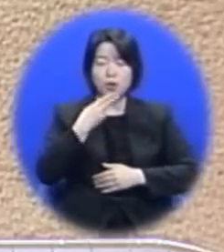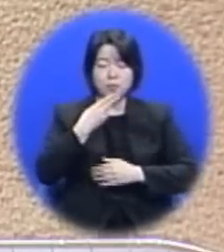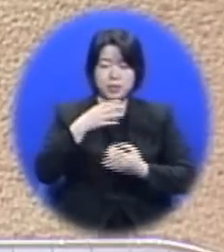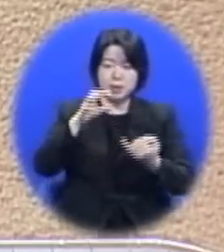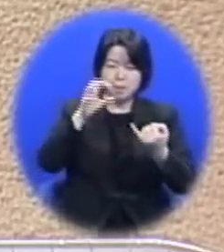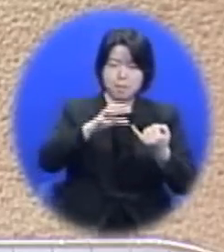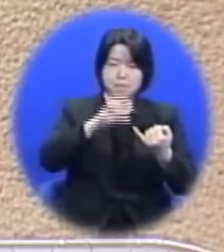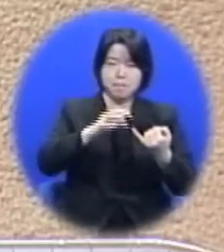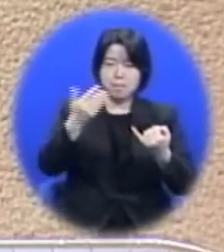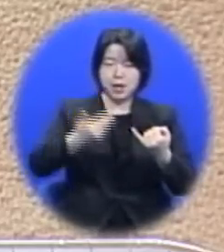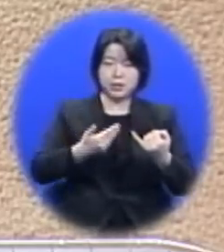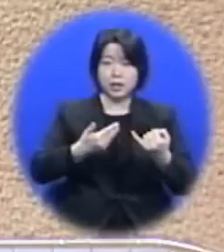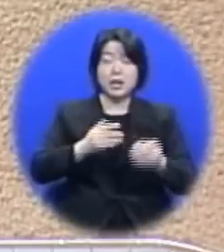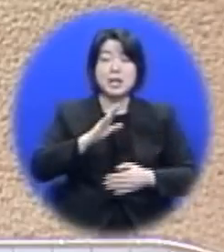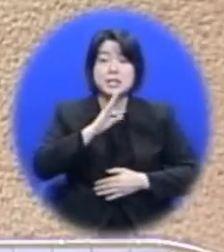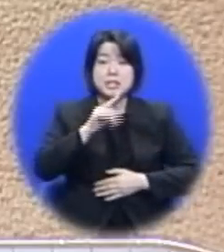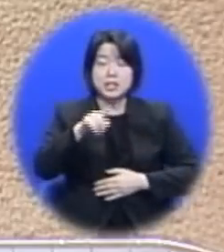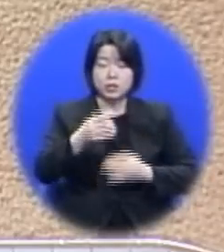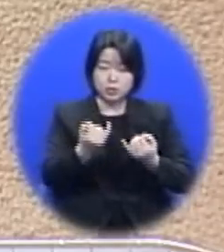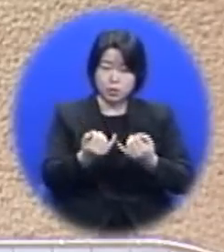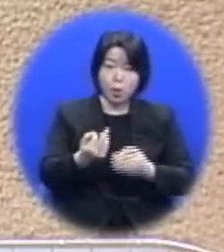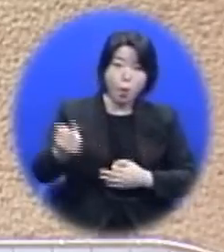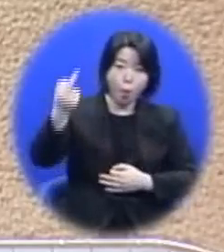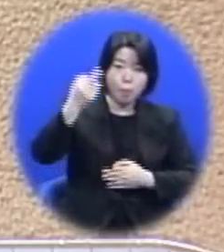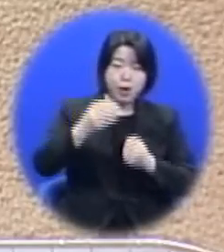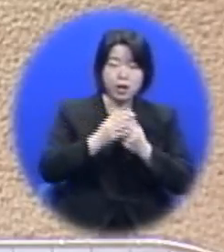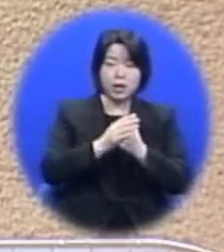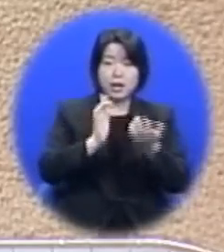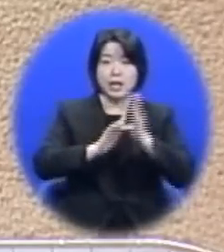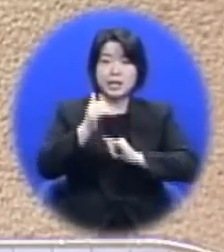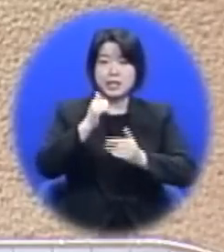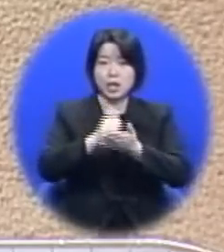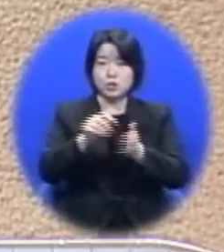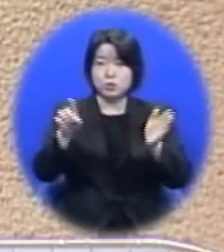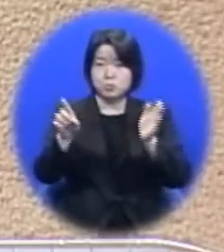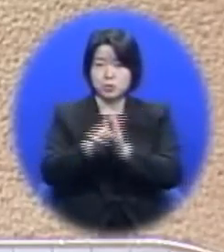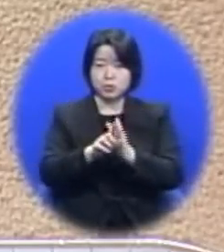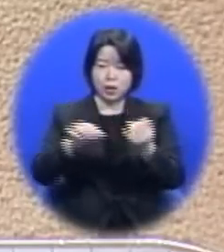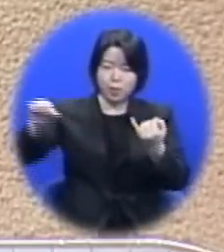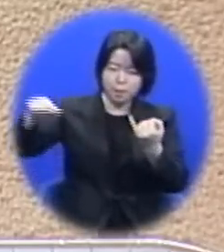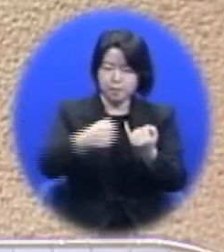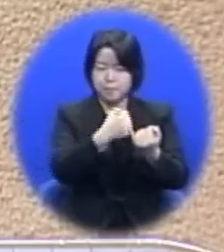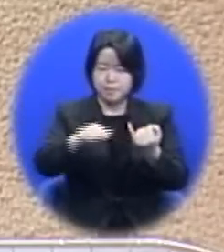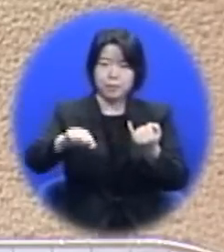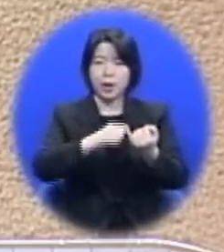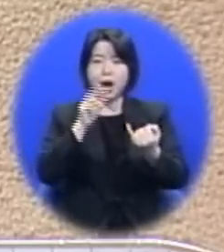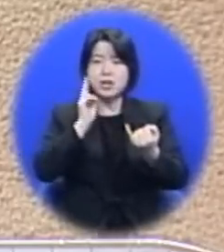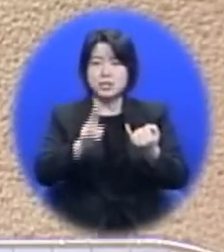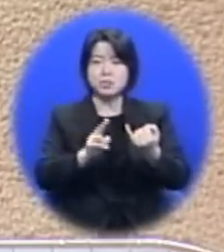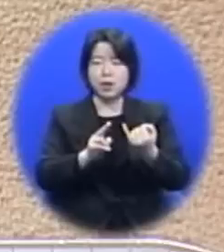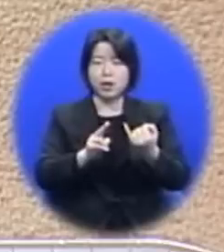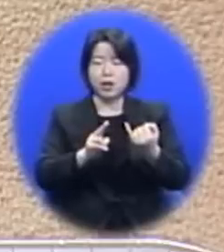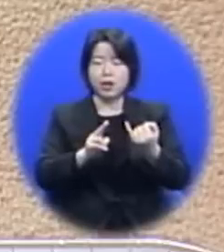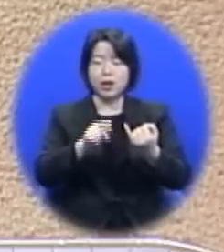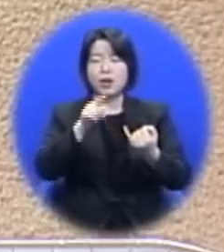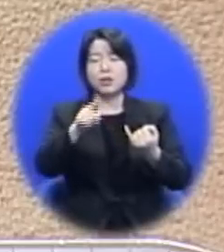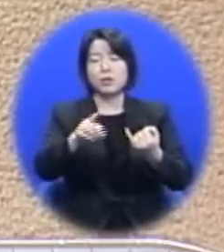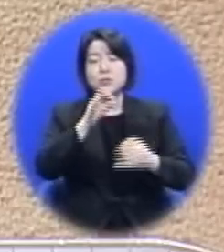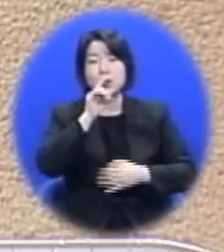오빠가 그 여동생이 예수를 믿었다고 얼마나 때리는지 그러면서 말하더랍니다.